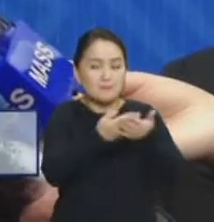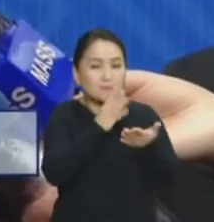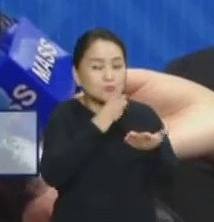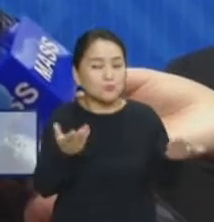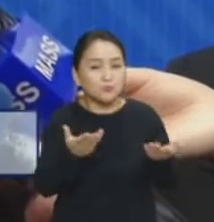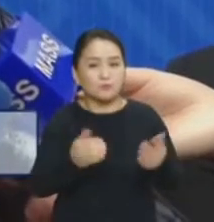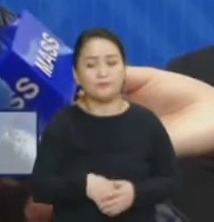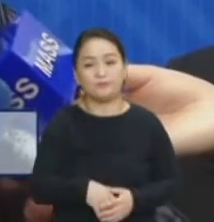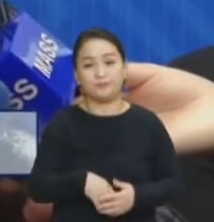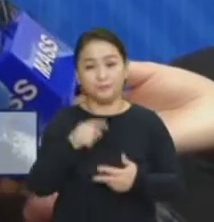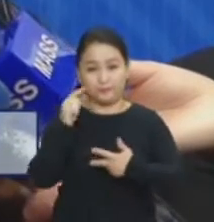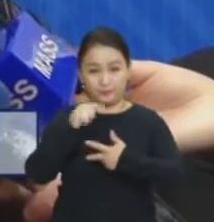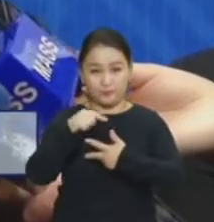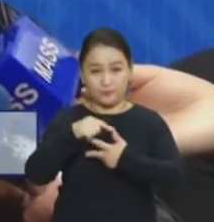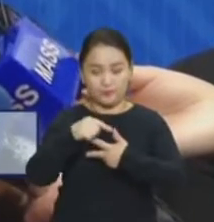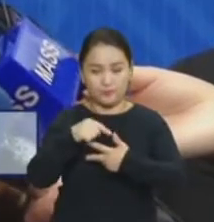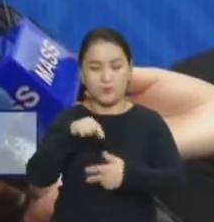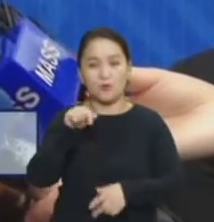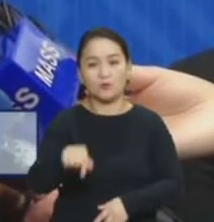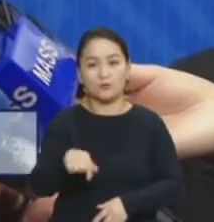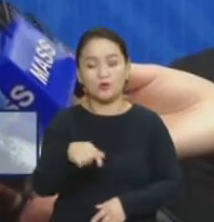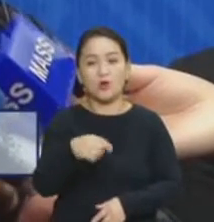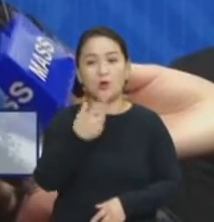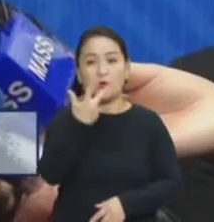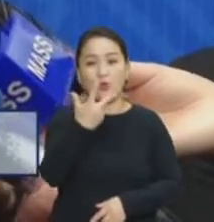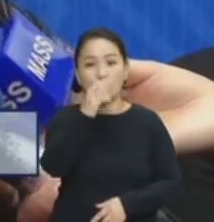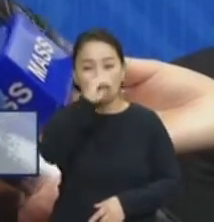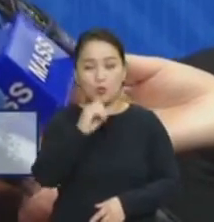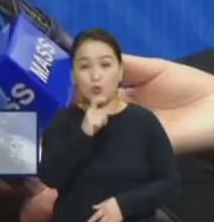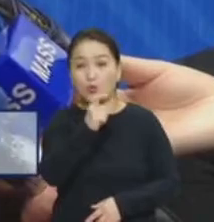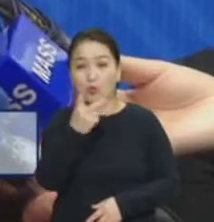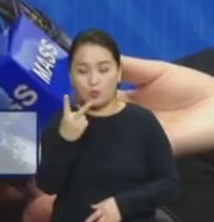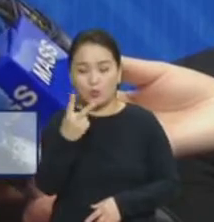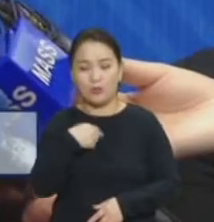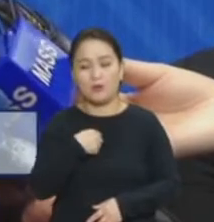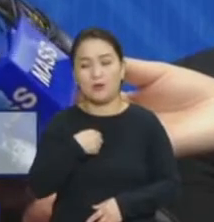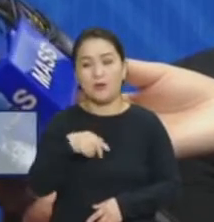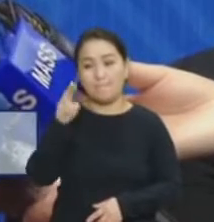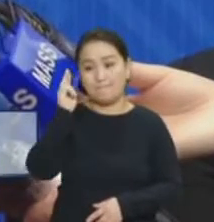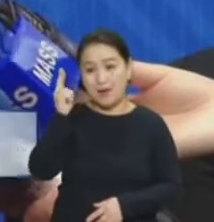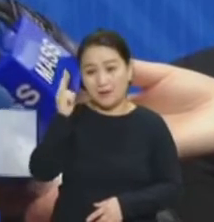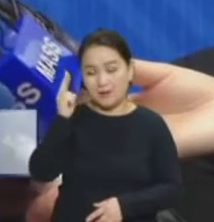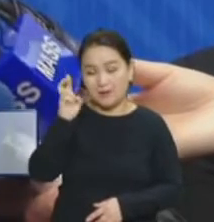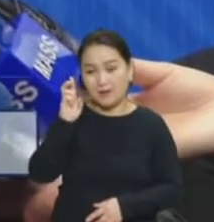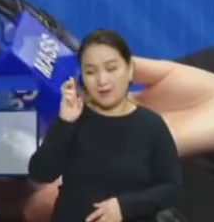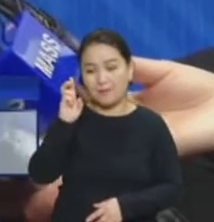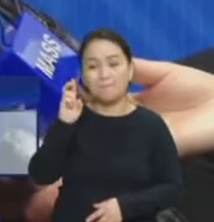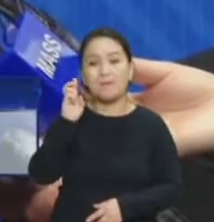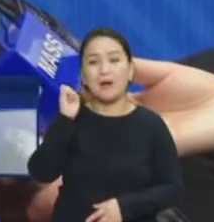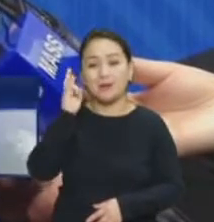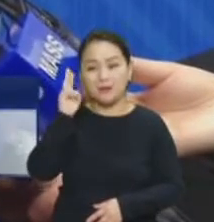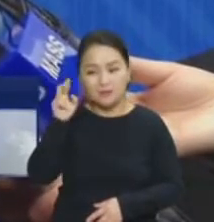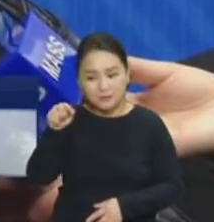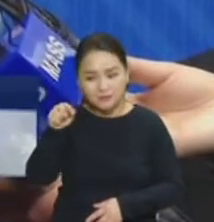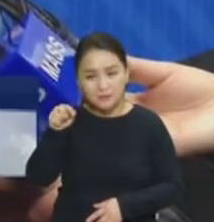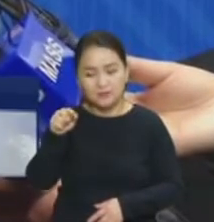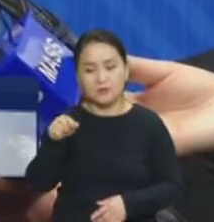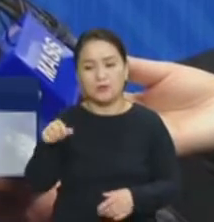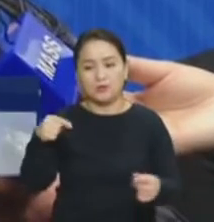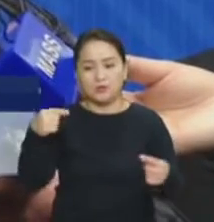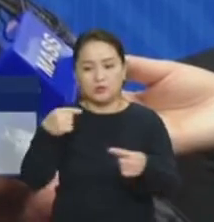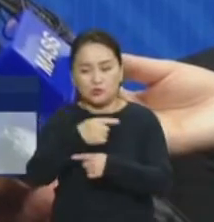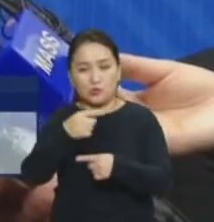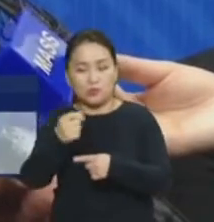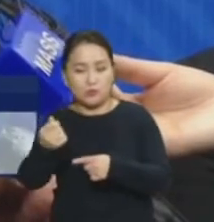тоол ерөнхийдөө одоо явж байгаа 3% хүүтэйгээд арилжааны банкнуудын чөлөөт мөнгө үлдэгдэл дээрээс татаад тэгээд зөрүүг нь